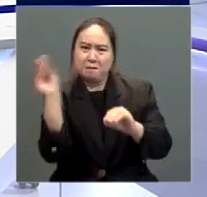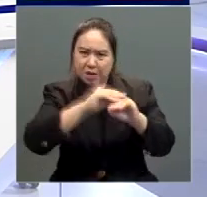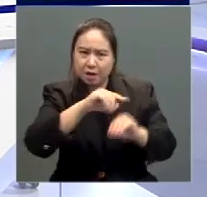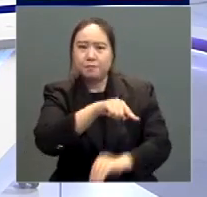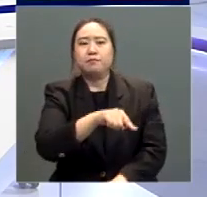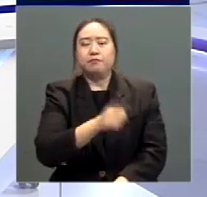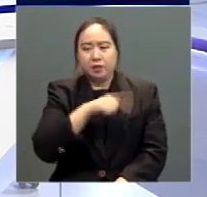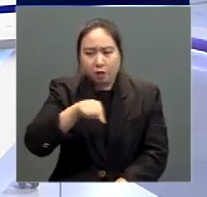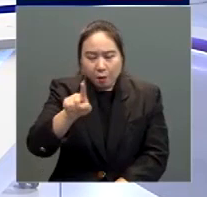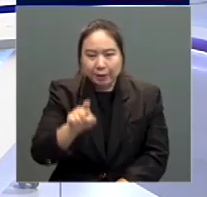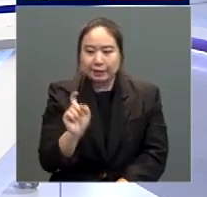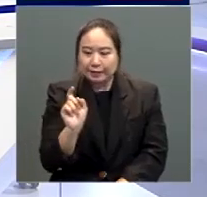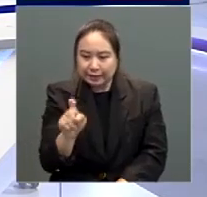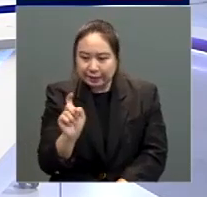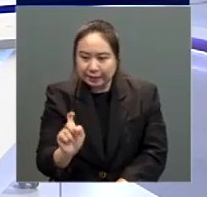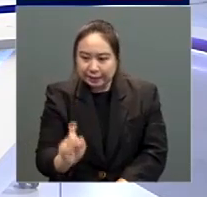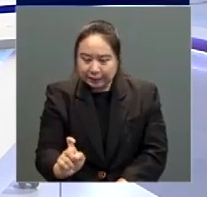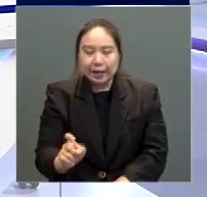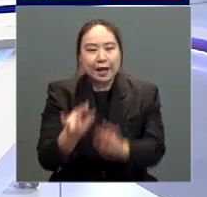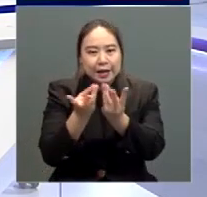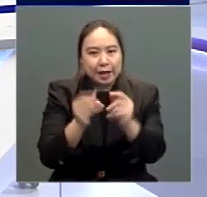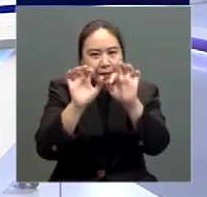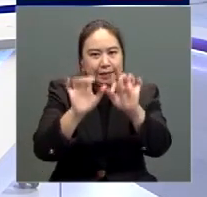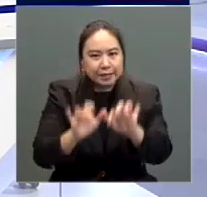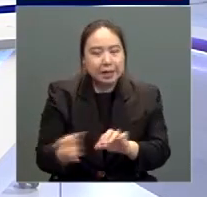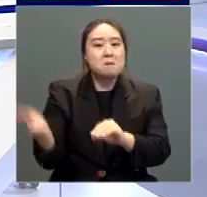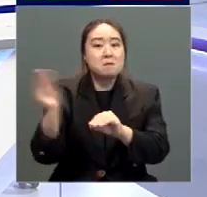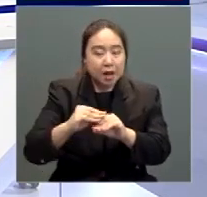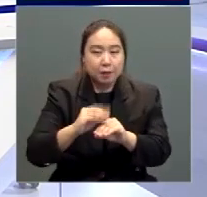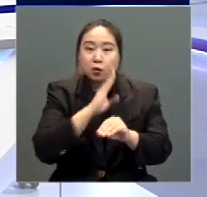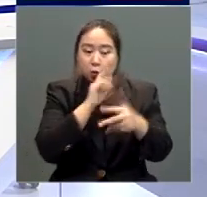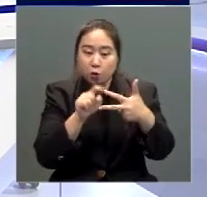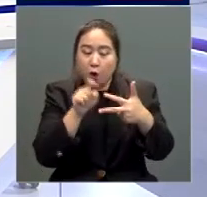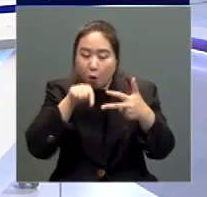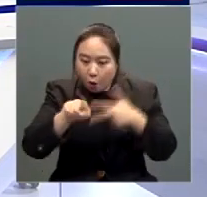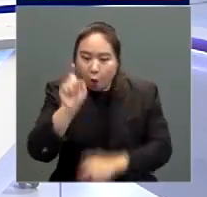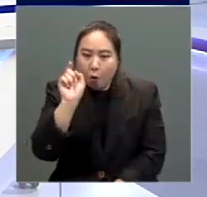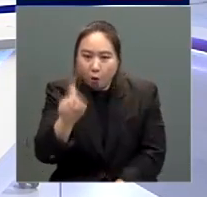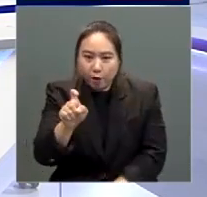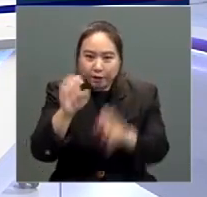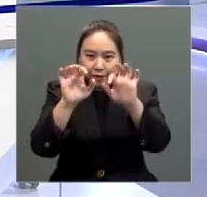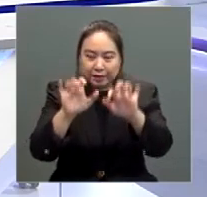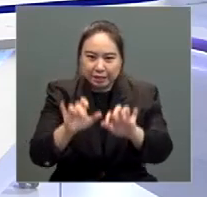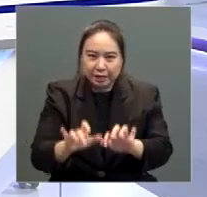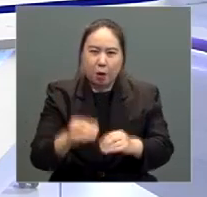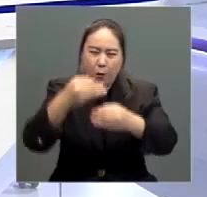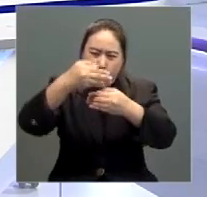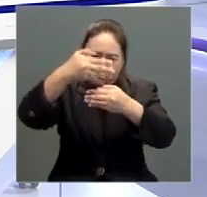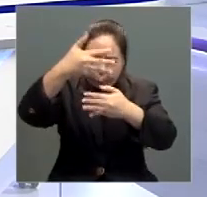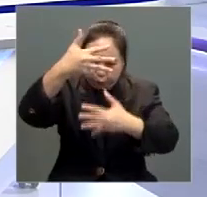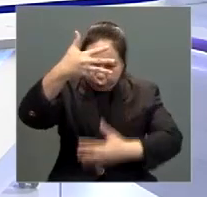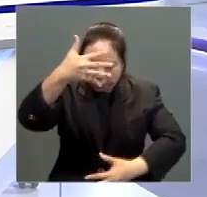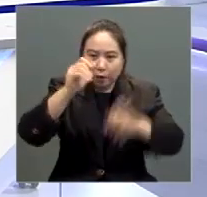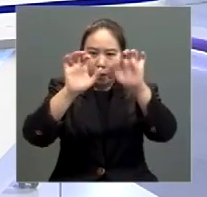ช่แล้วก็ต้องเข้าไปคลิกเพื่อให้รายละเอียดข้อมูลเพิ่มเติมซึ่งรายละเอียดถ้าเข้าไปคลิกเนี่ยก็จะ เยอะพอสมควร